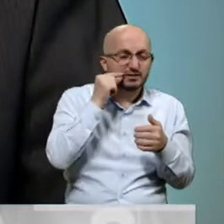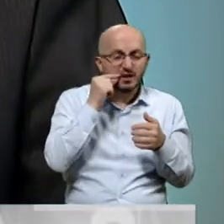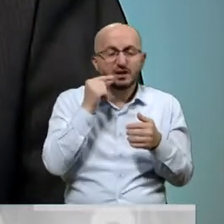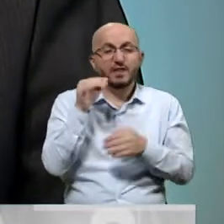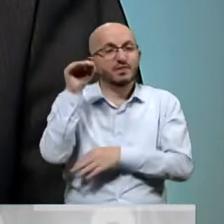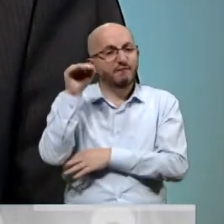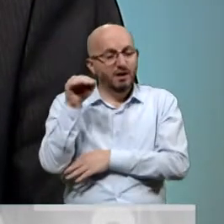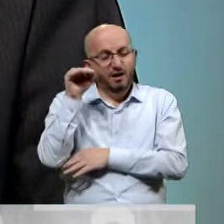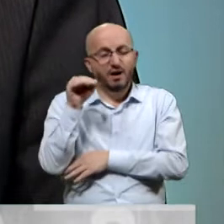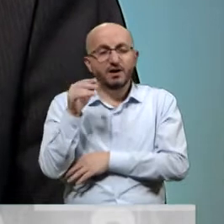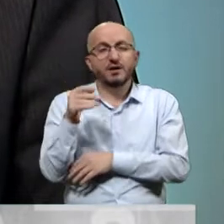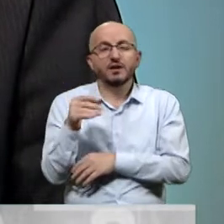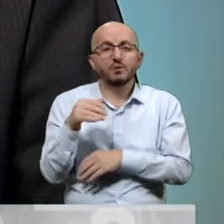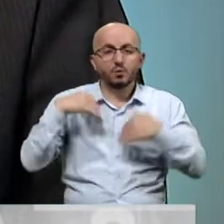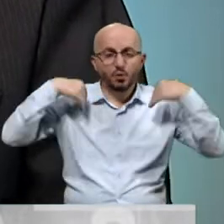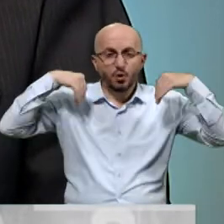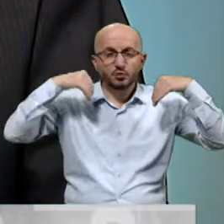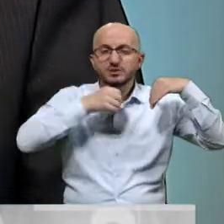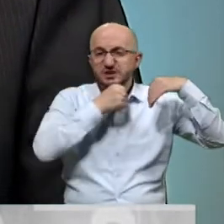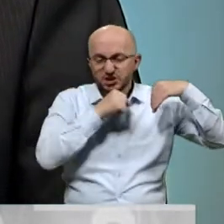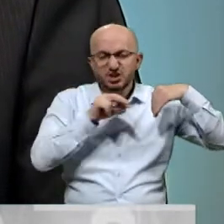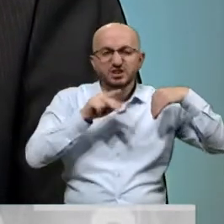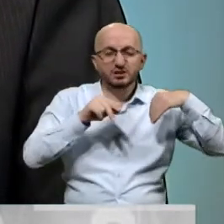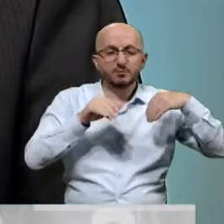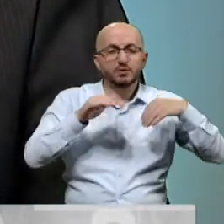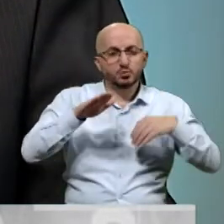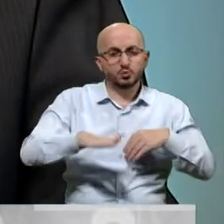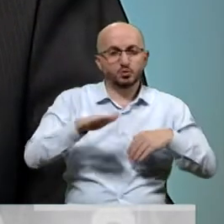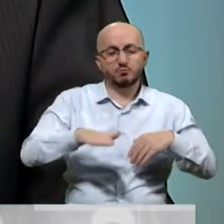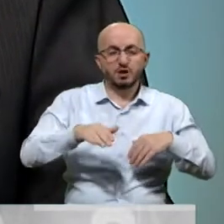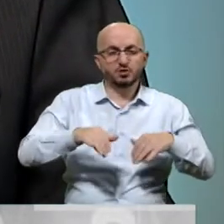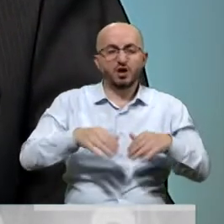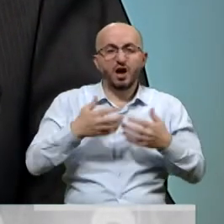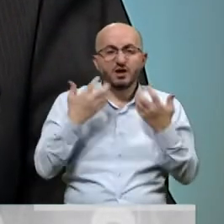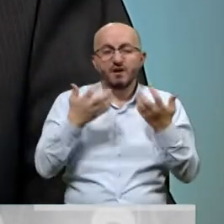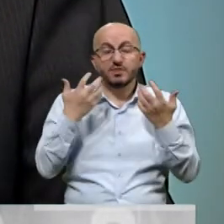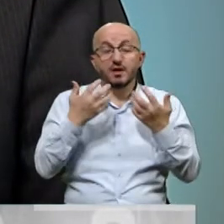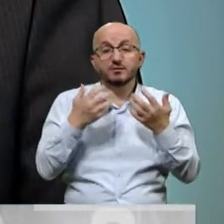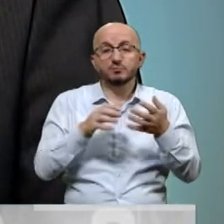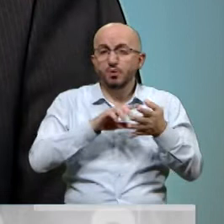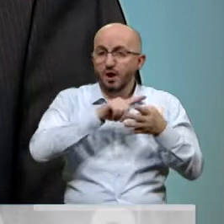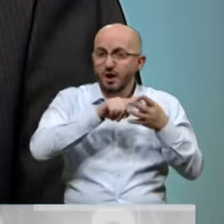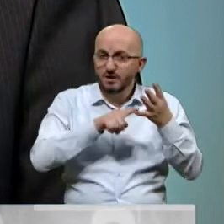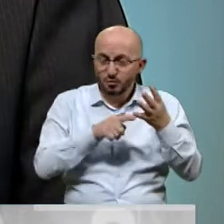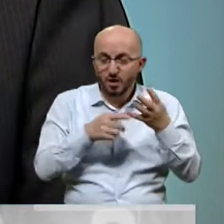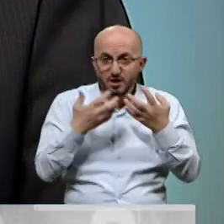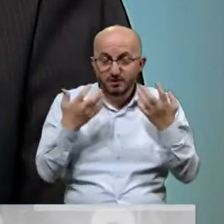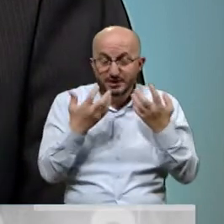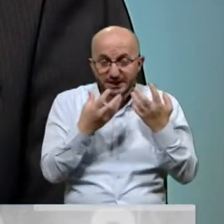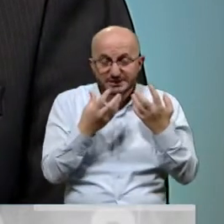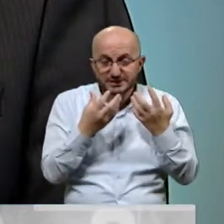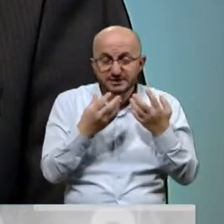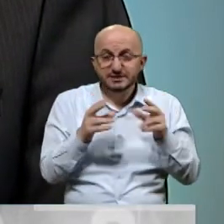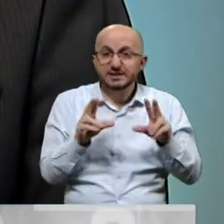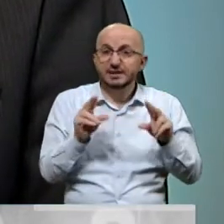deve ve bir de koyun, keçi gibi küçük baş hayvanlar. Bu hayvanların